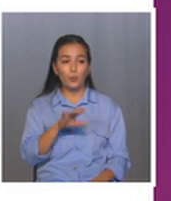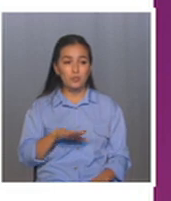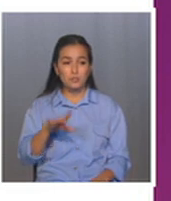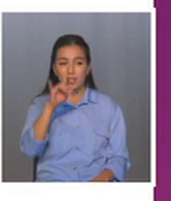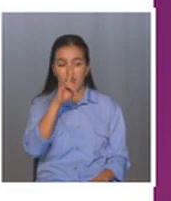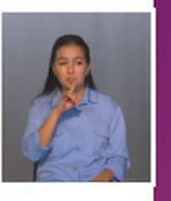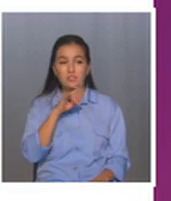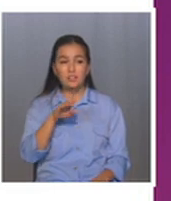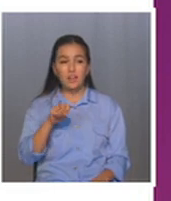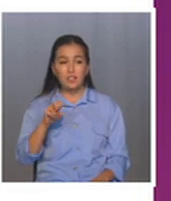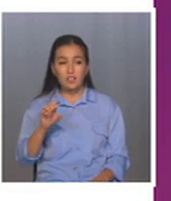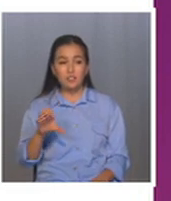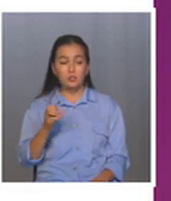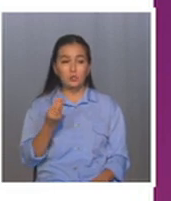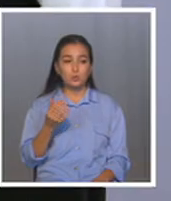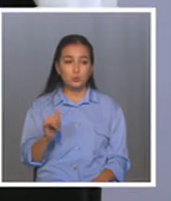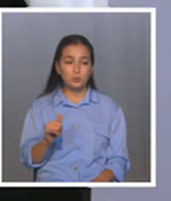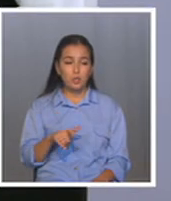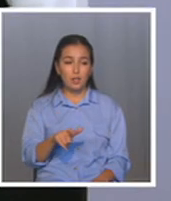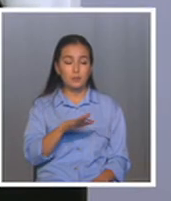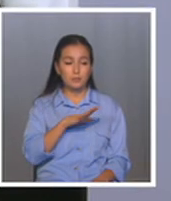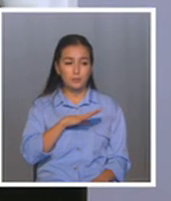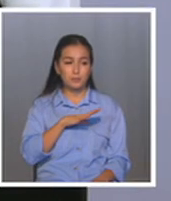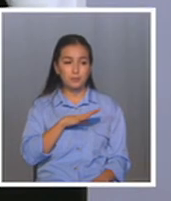арқылы өткен екен.